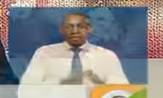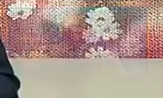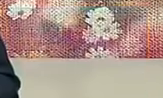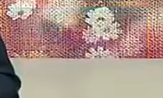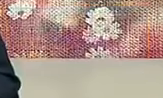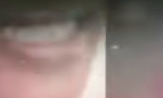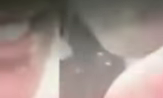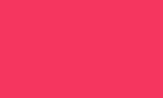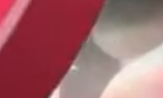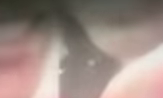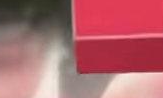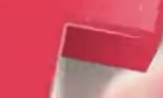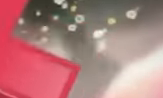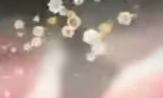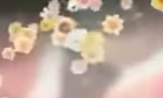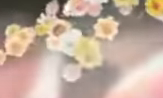maisha.